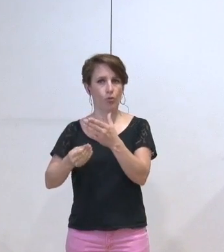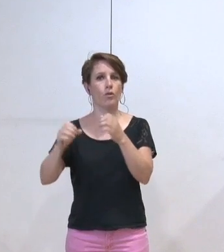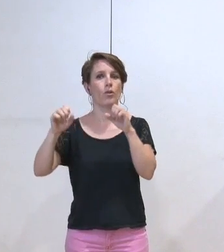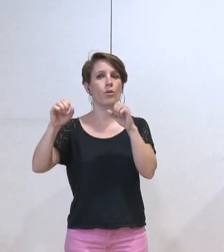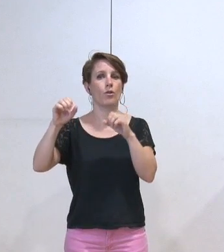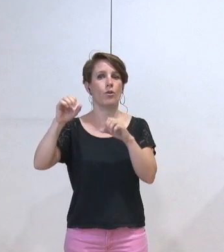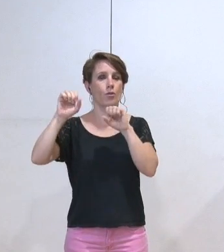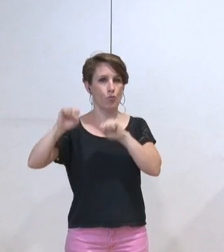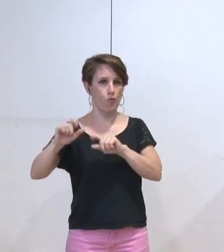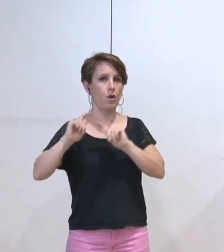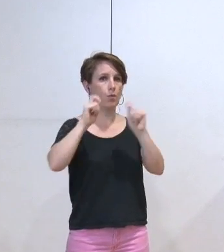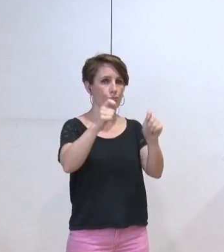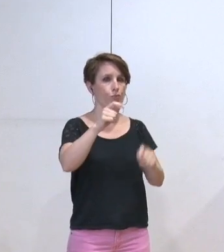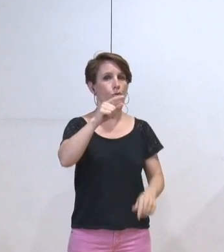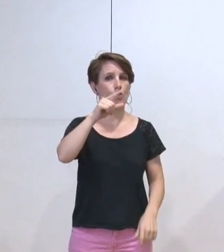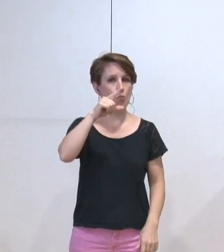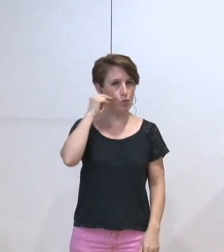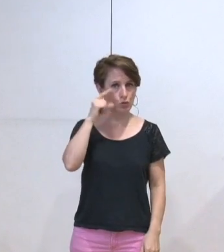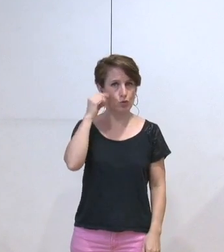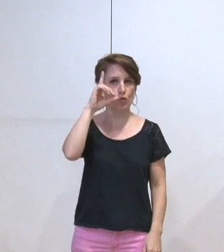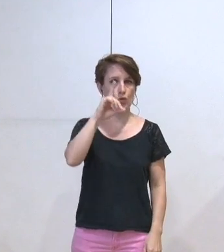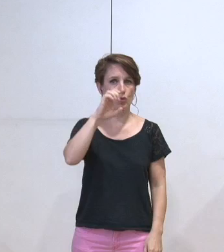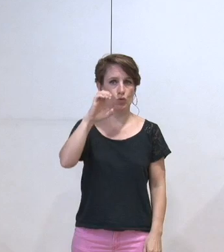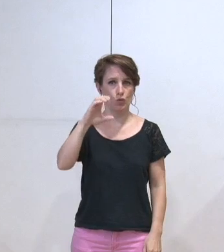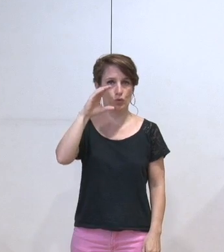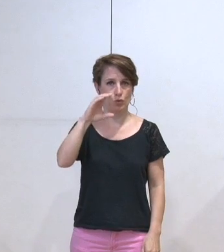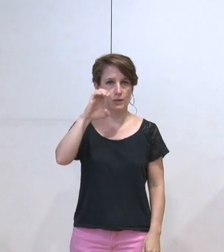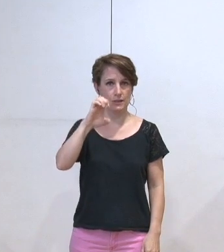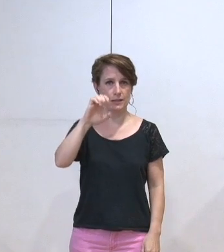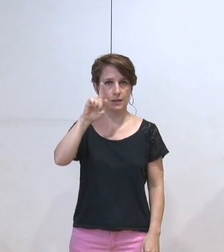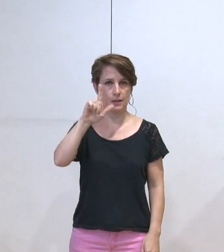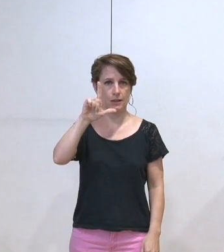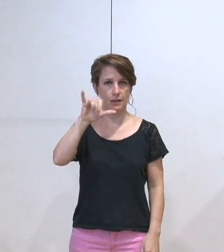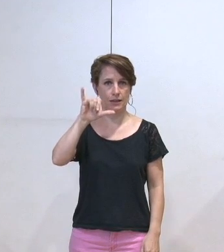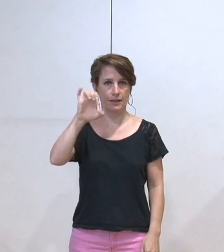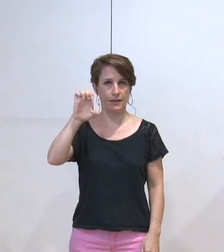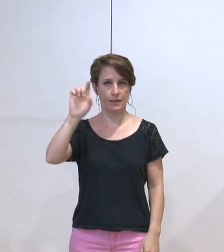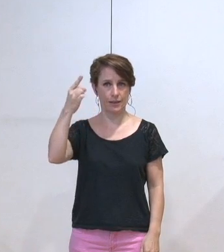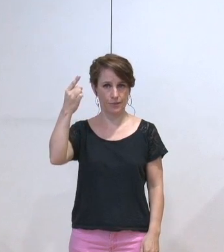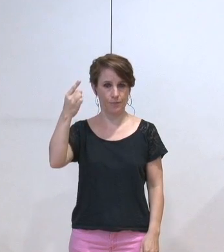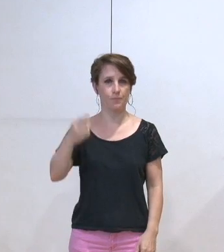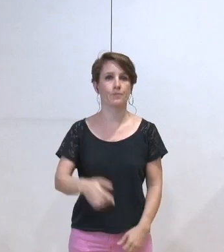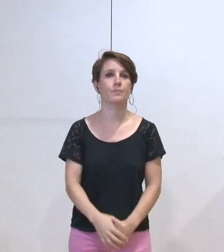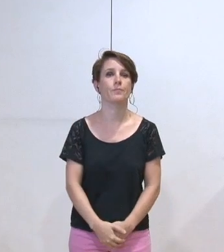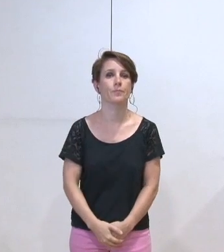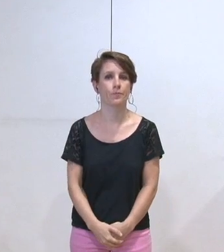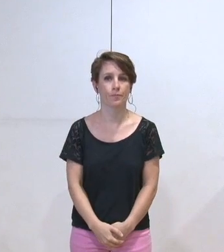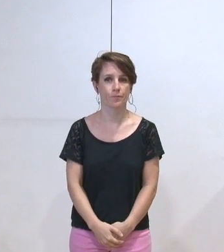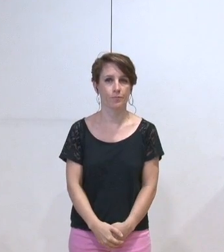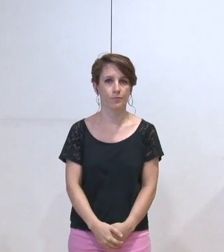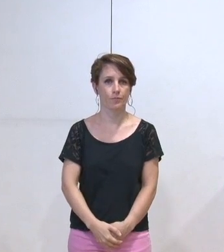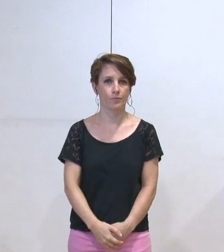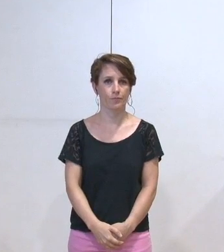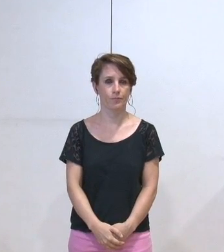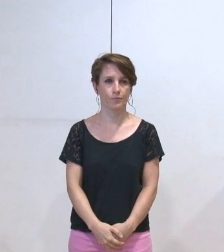Anou s bouala Paul Bron geor burb donne pouvoir à Jean jordanov pour toute la soirée